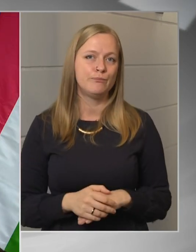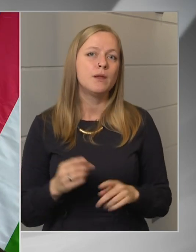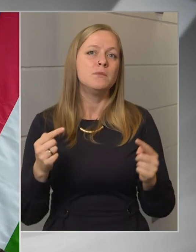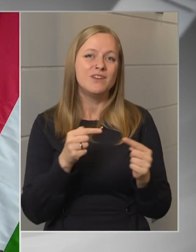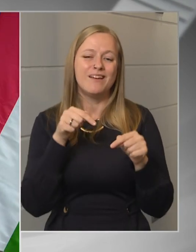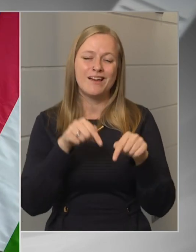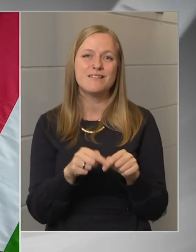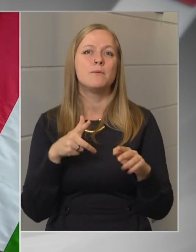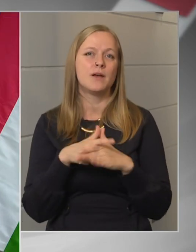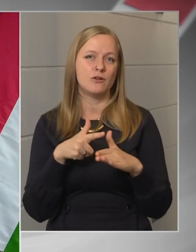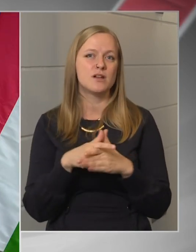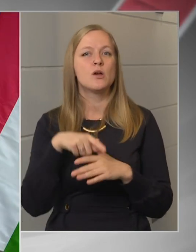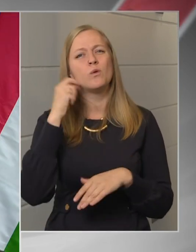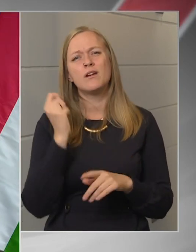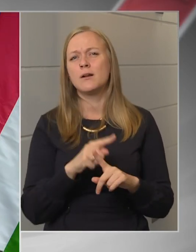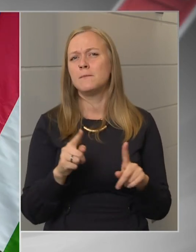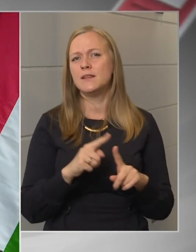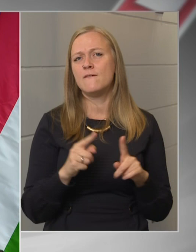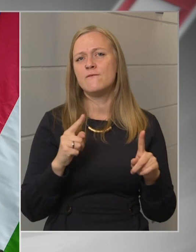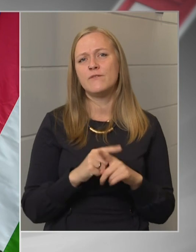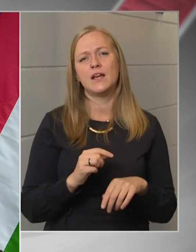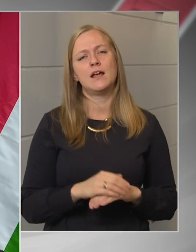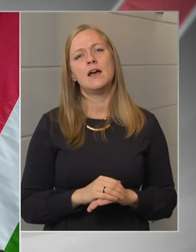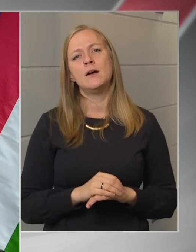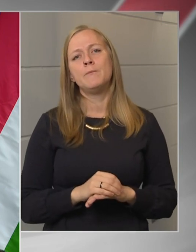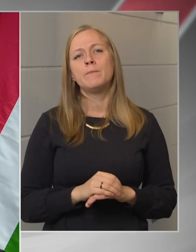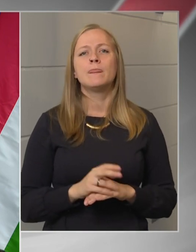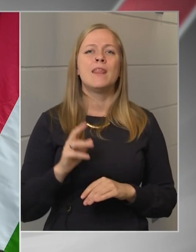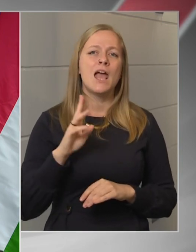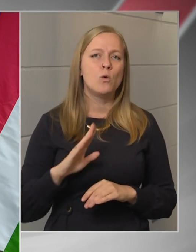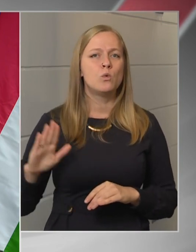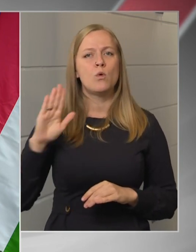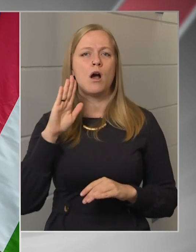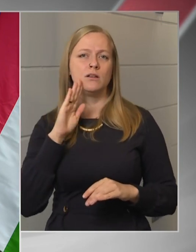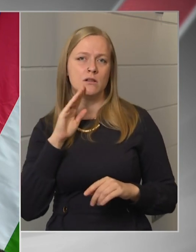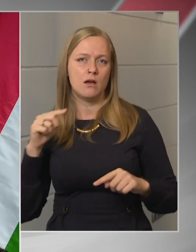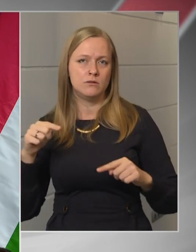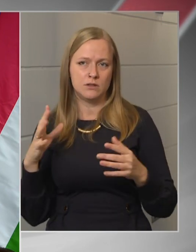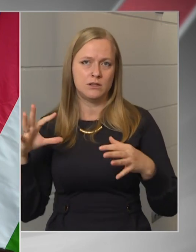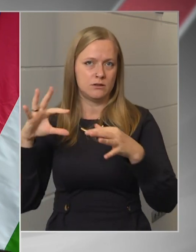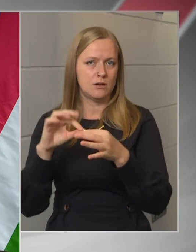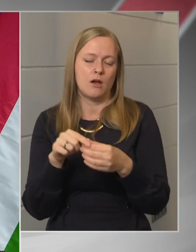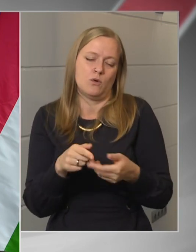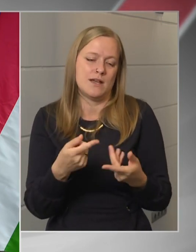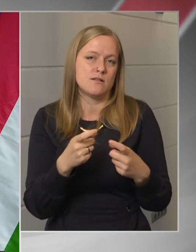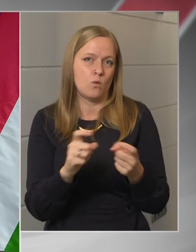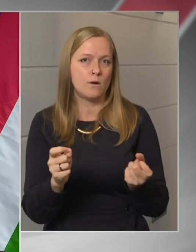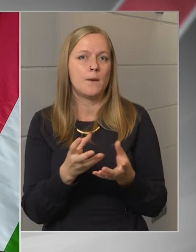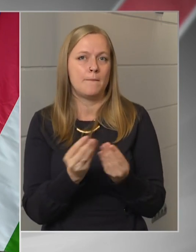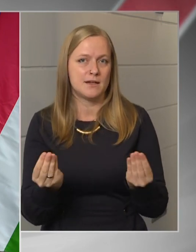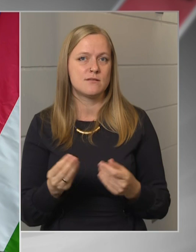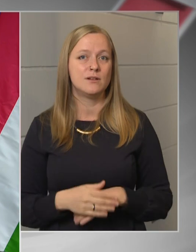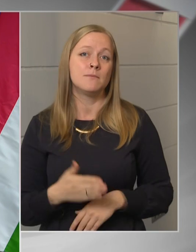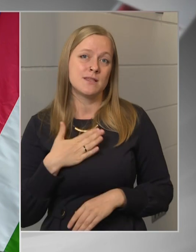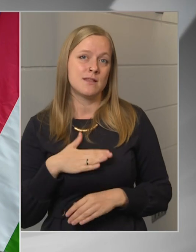megakadályozza a Ukrajna mindenféle euróatlanti aspirációját, akkor ez az ok, ez megszűnik. Mi szeretnénk, hogyha